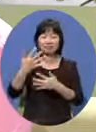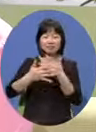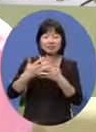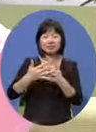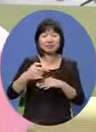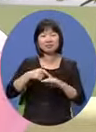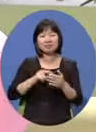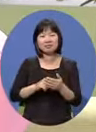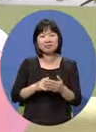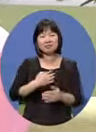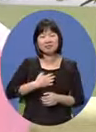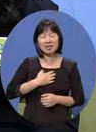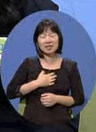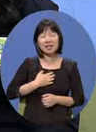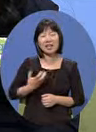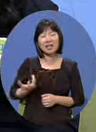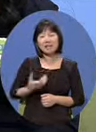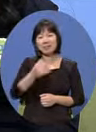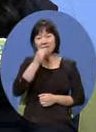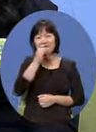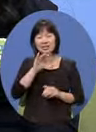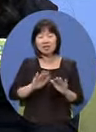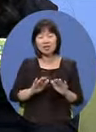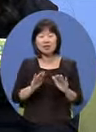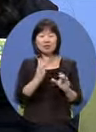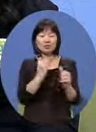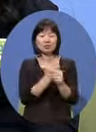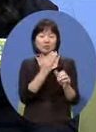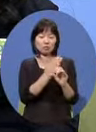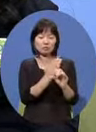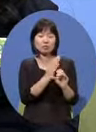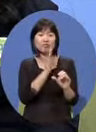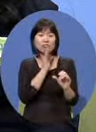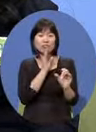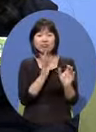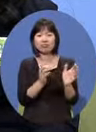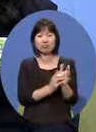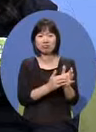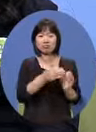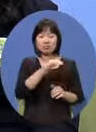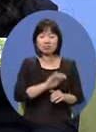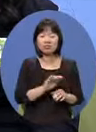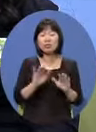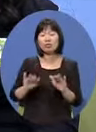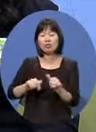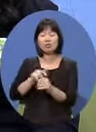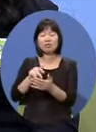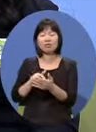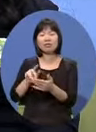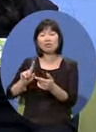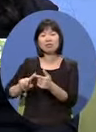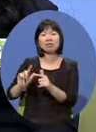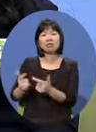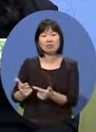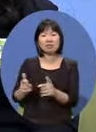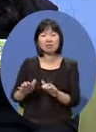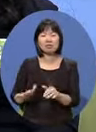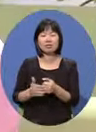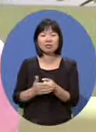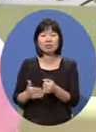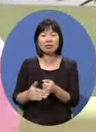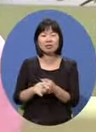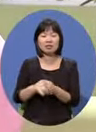되게 마음이 좀 짠하더라고요. 늘 우리가 부부 중심으로 살아야 된다고 얘기는 하지만 캠프에 다녀와서 어렵죠. 좀